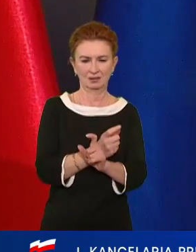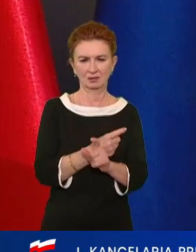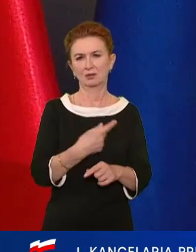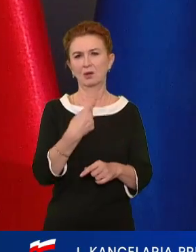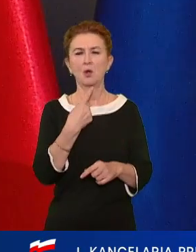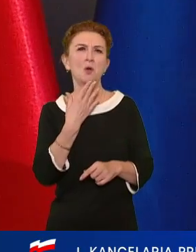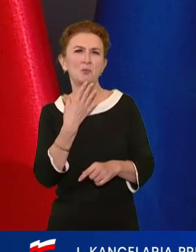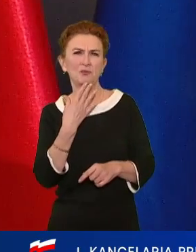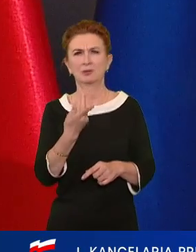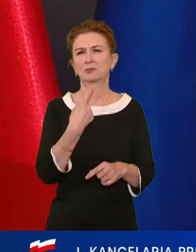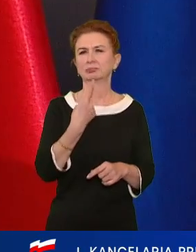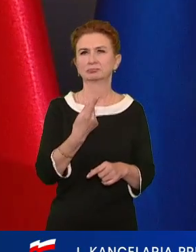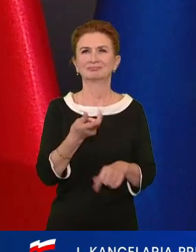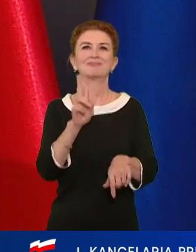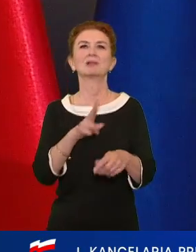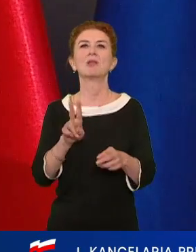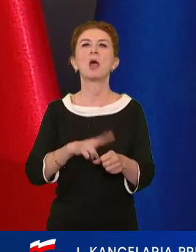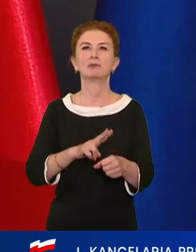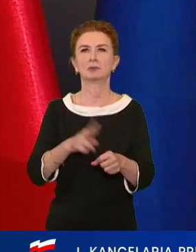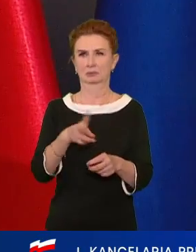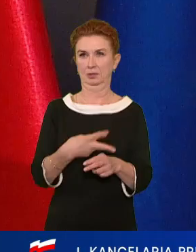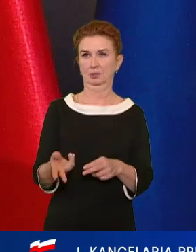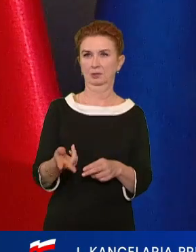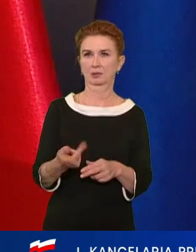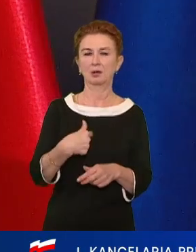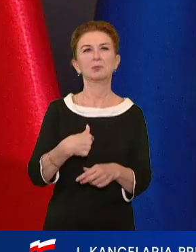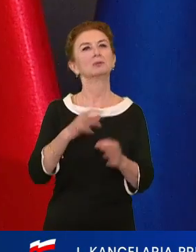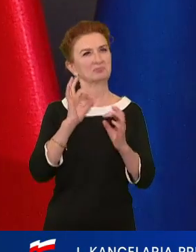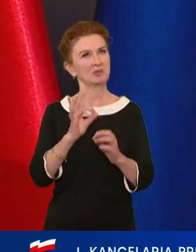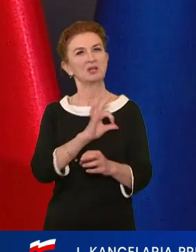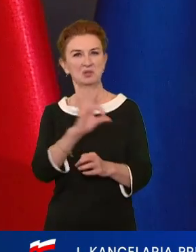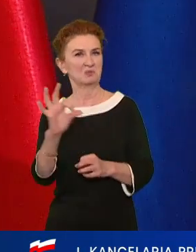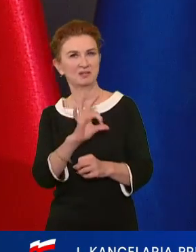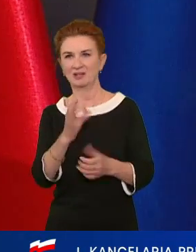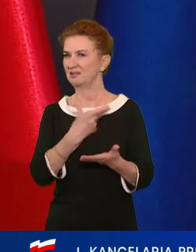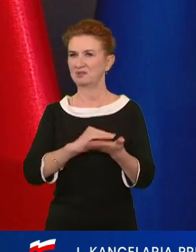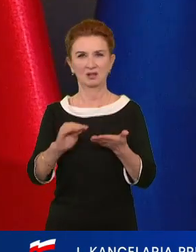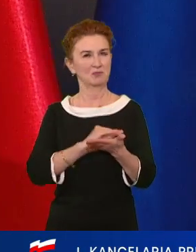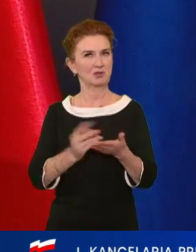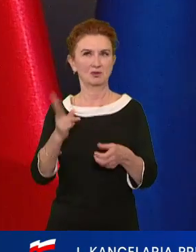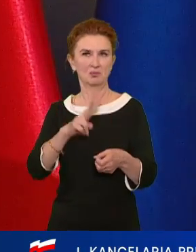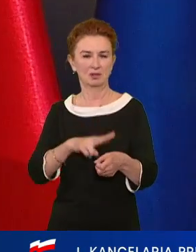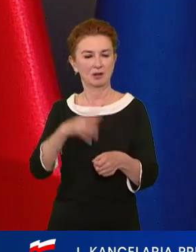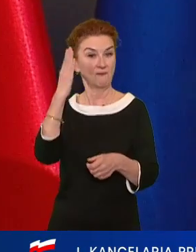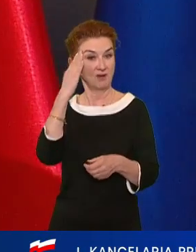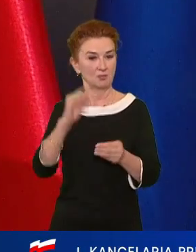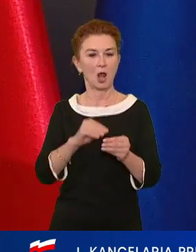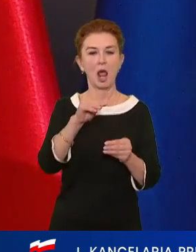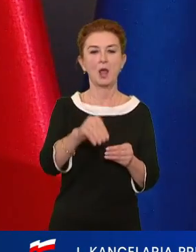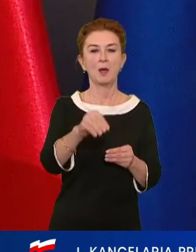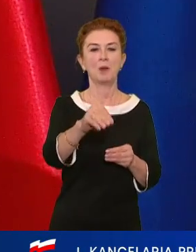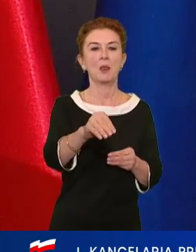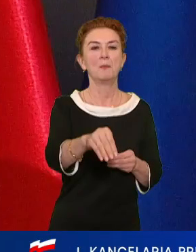daty by świadomie tych dat wpisali dlatego że przejście z jednego etapu drugiego zależy od